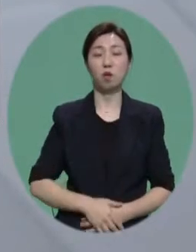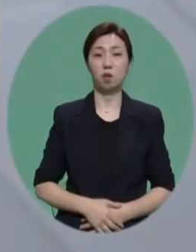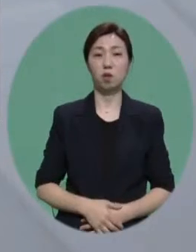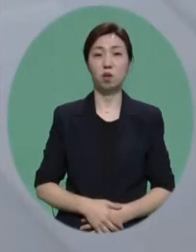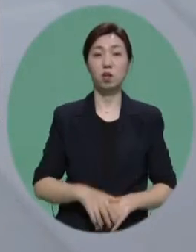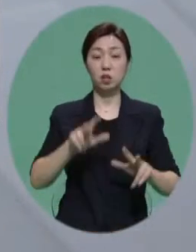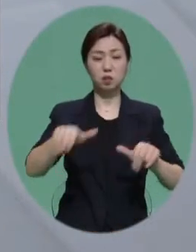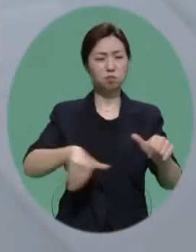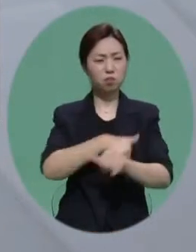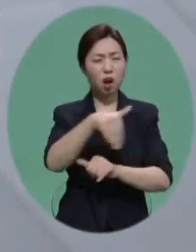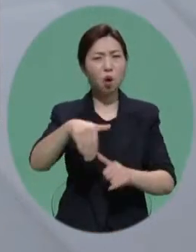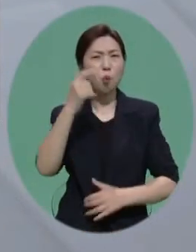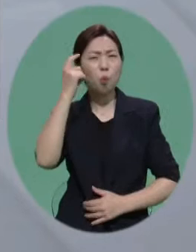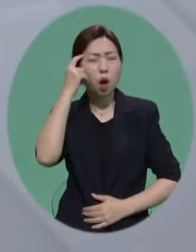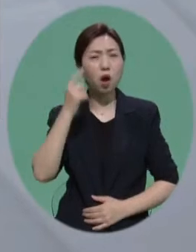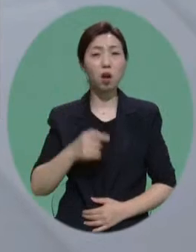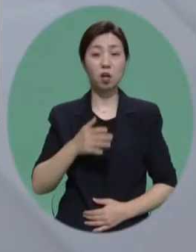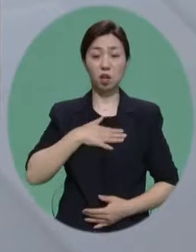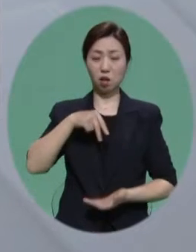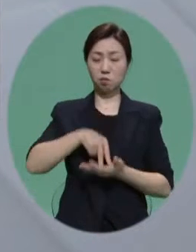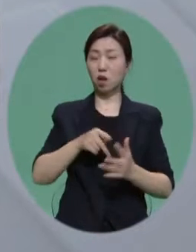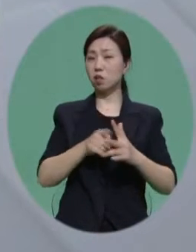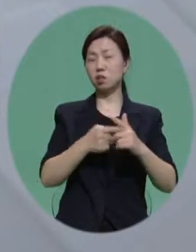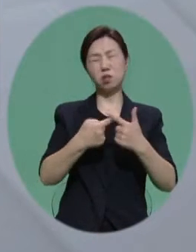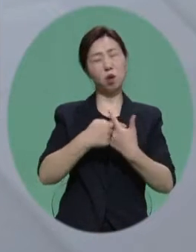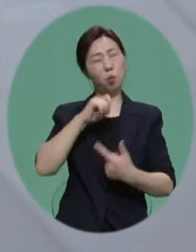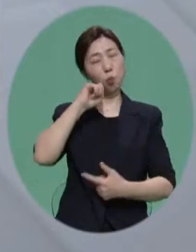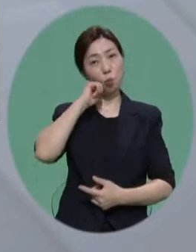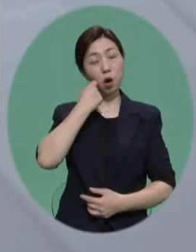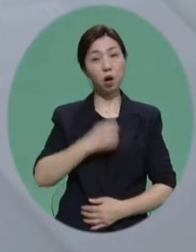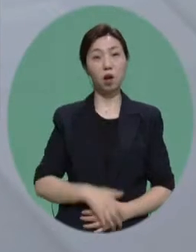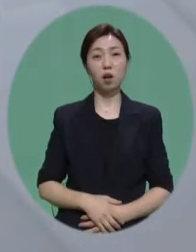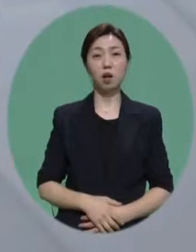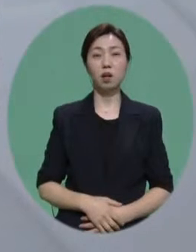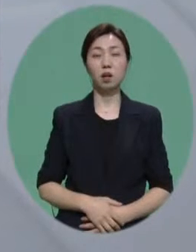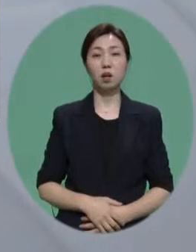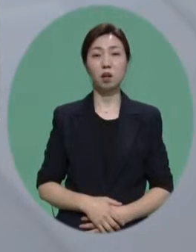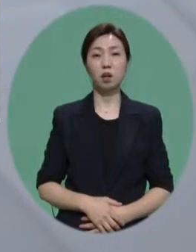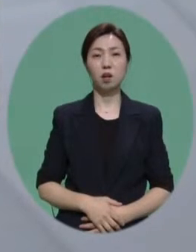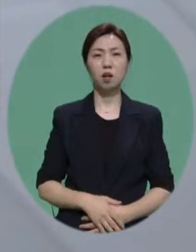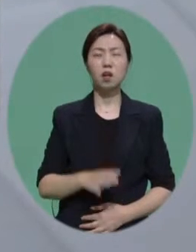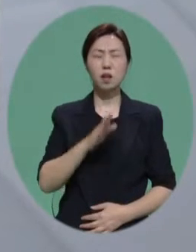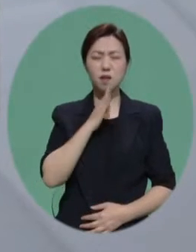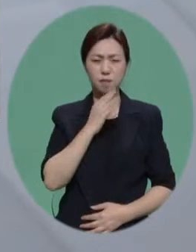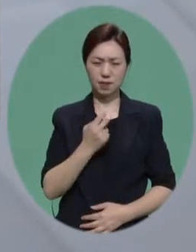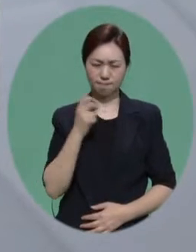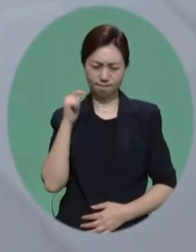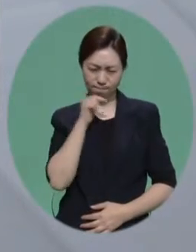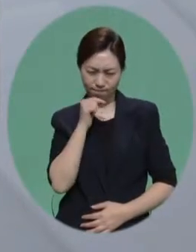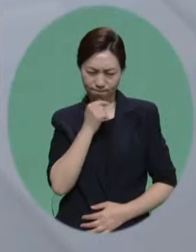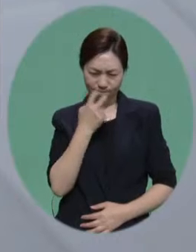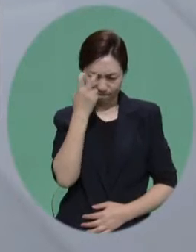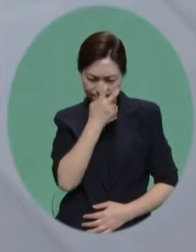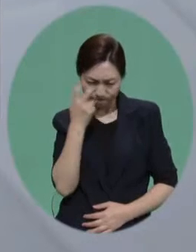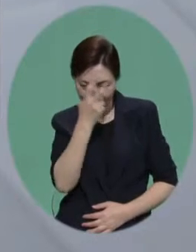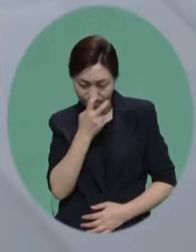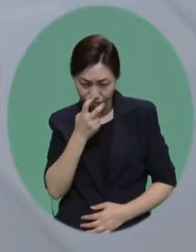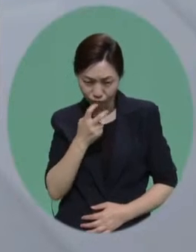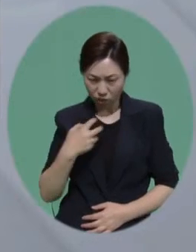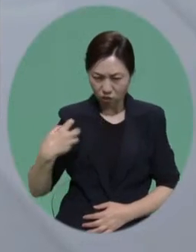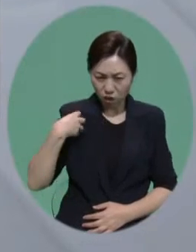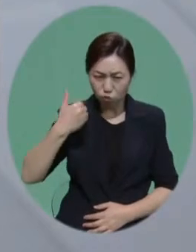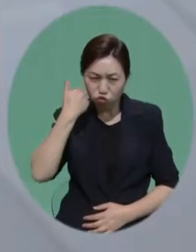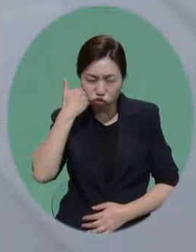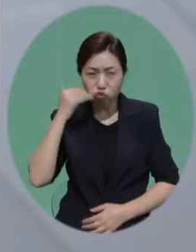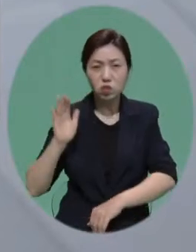둘째 왜 그런지 이해가 좀 안되는데 저는 이걸 엄정하게 진상을 가려고 수사를 해서 귀 책을 따져